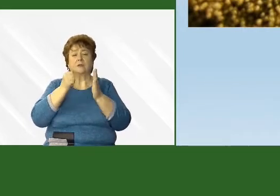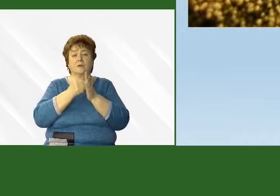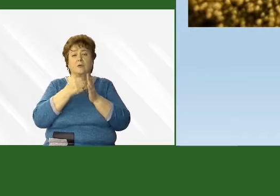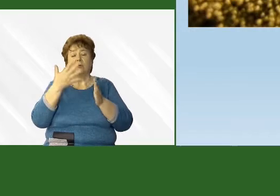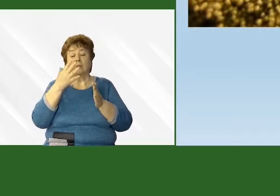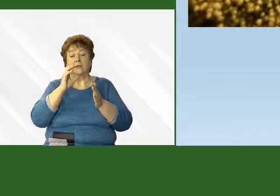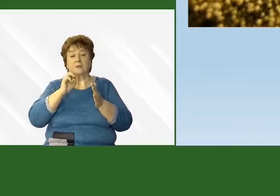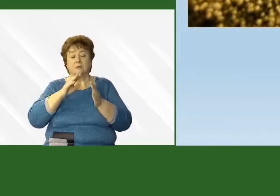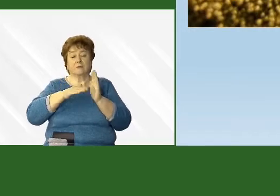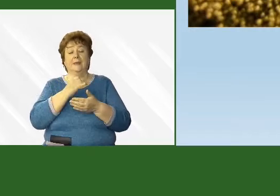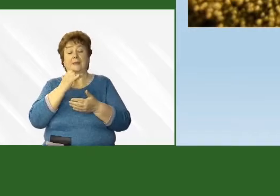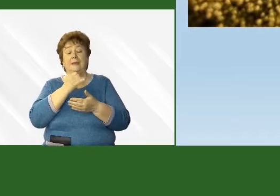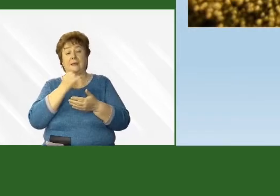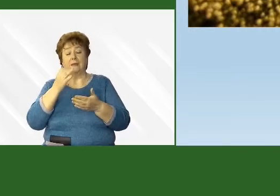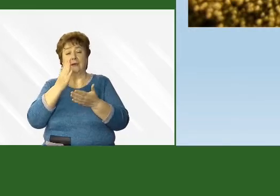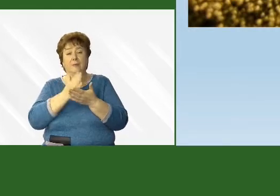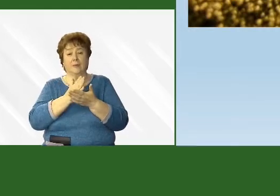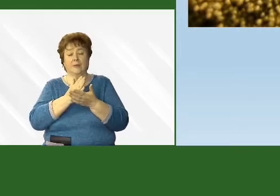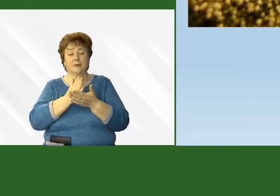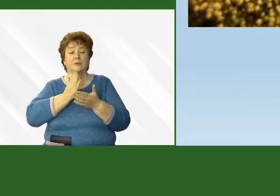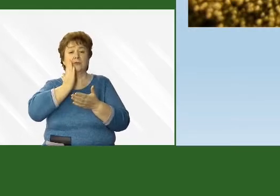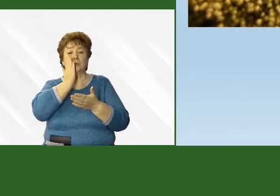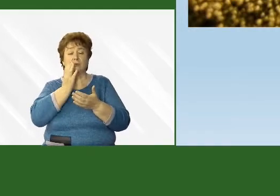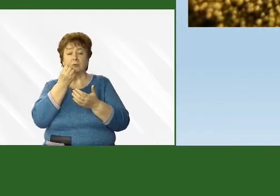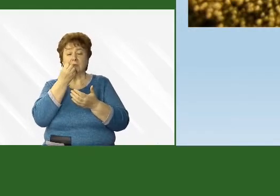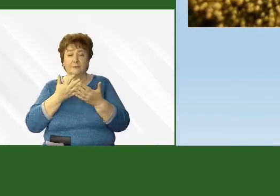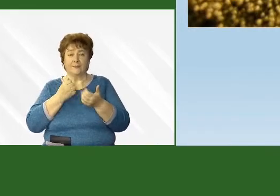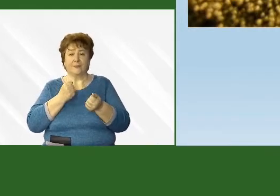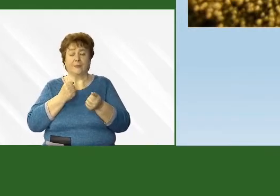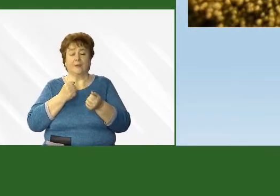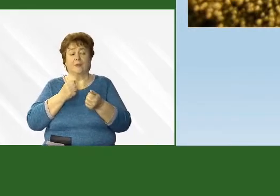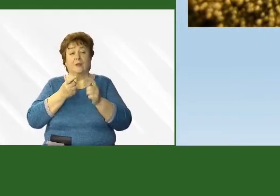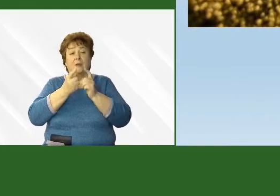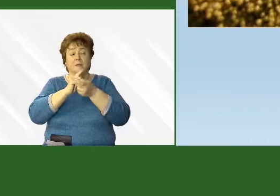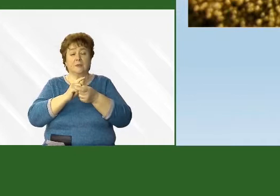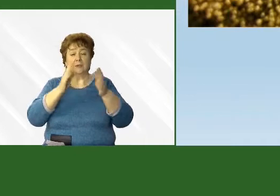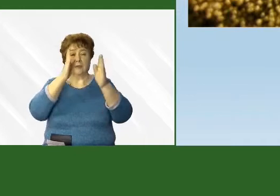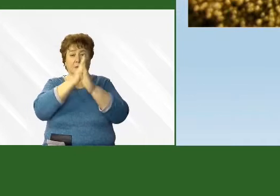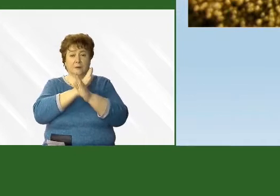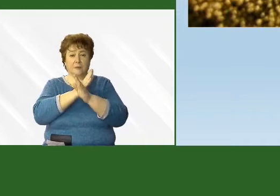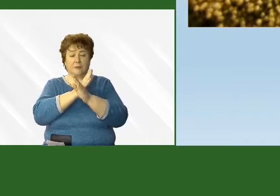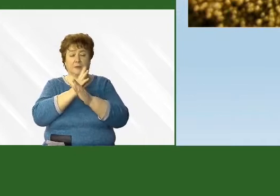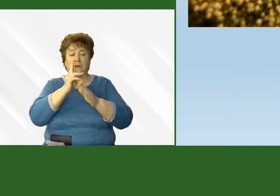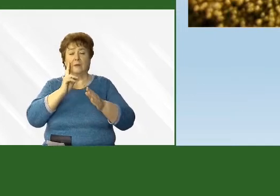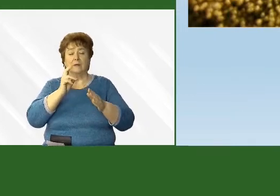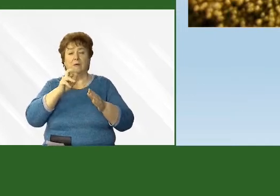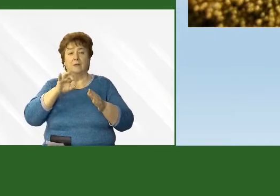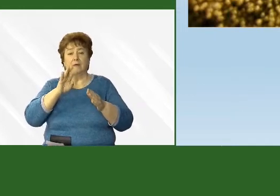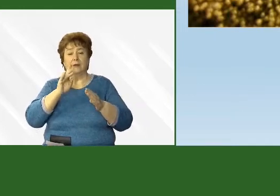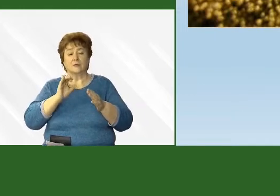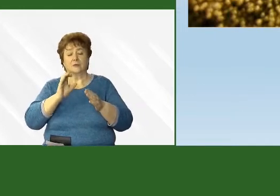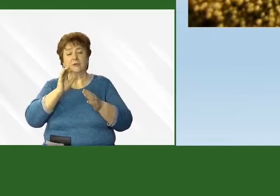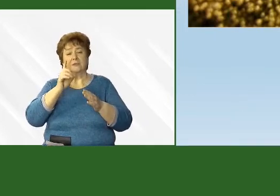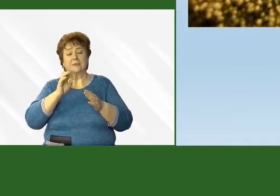5 см в высоту и имеет желтые цветы. Из-за изменения климата колобантус кито